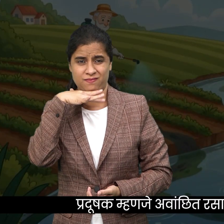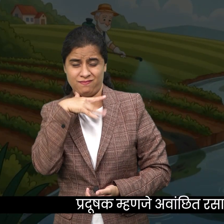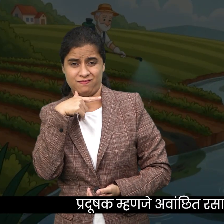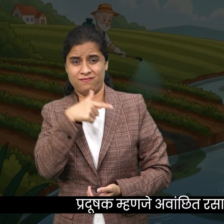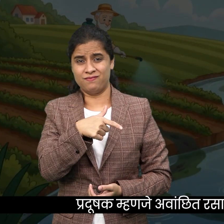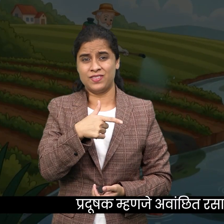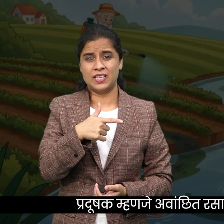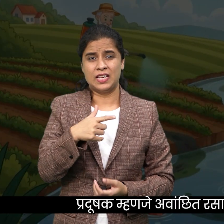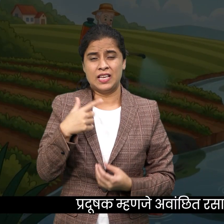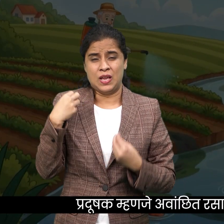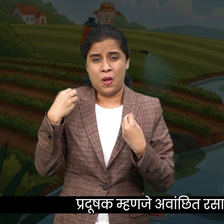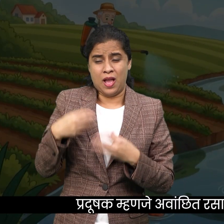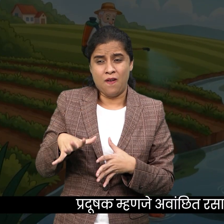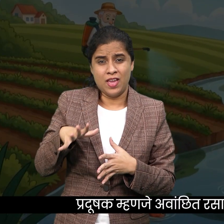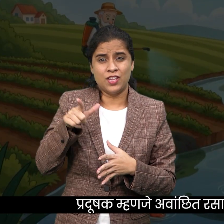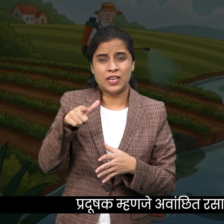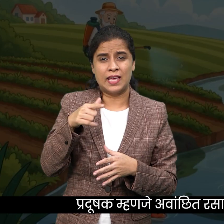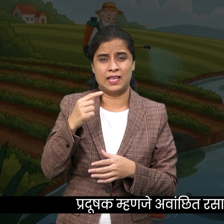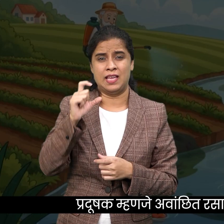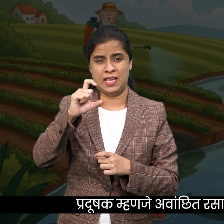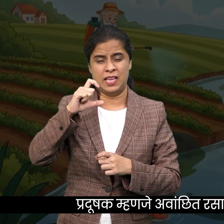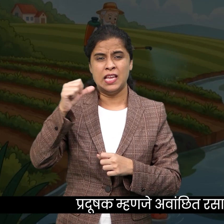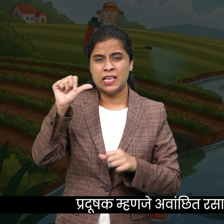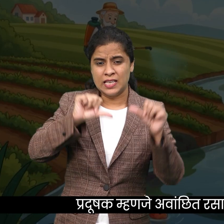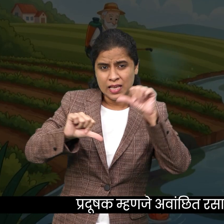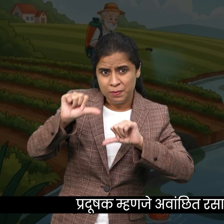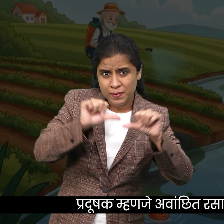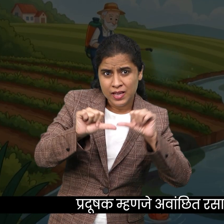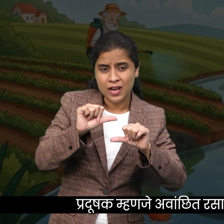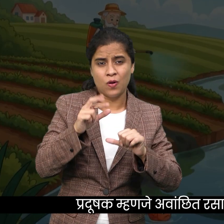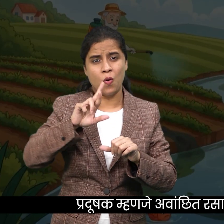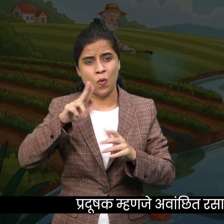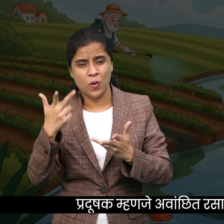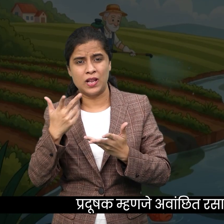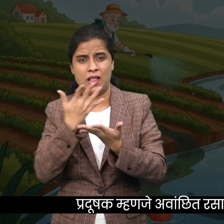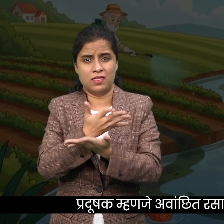प्रदूषक म्हणजे अवांछित रसायने किंवा पदार्थ जे पाणी दूषित करतात.